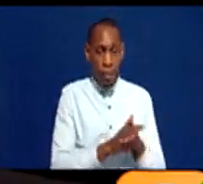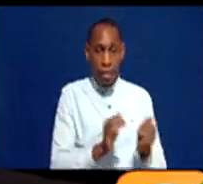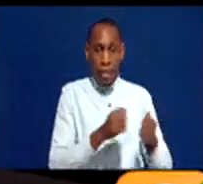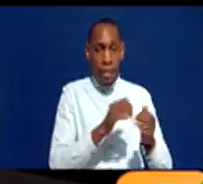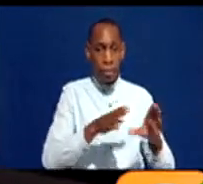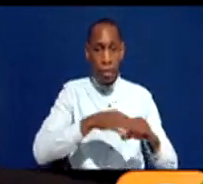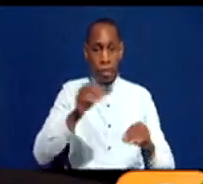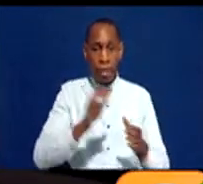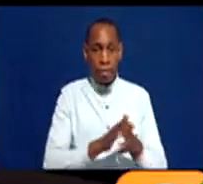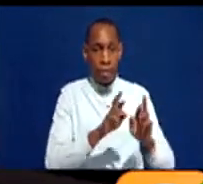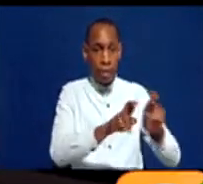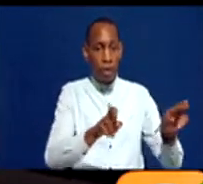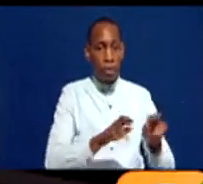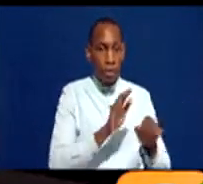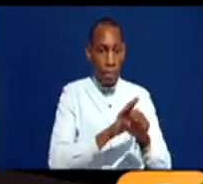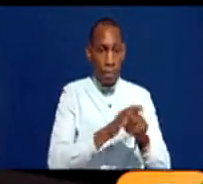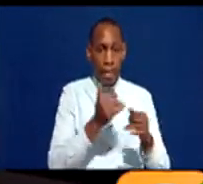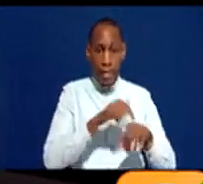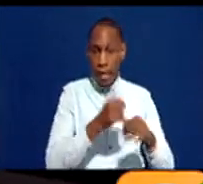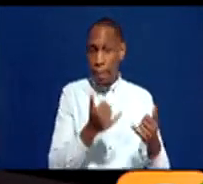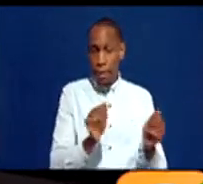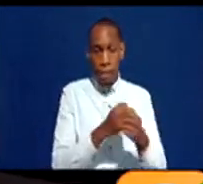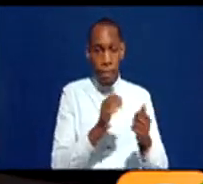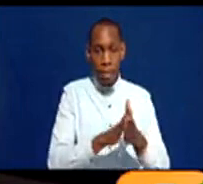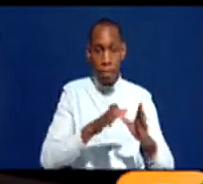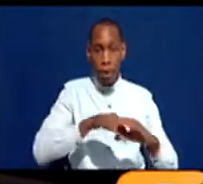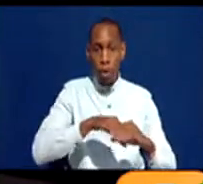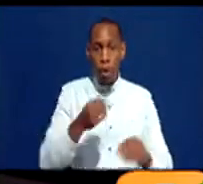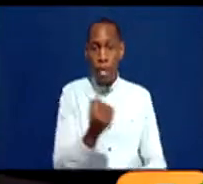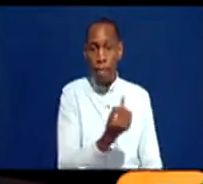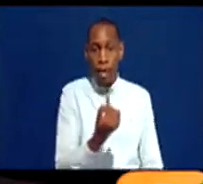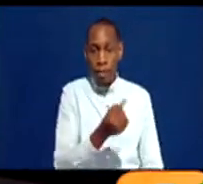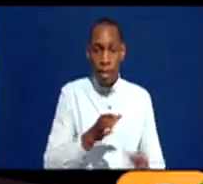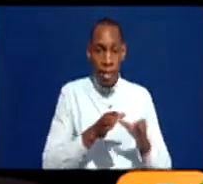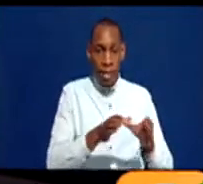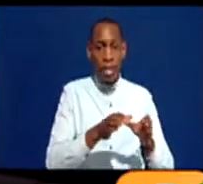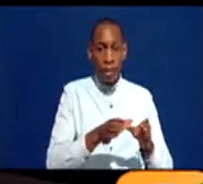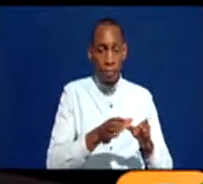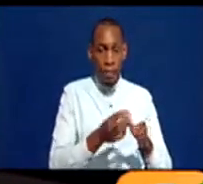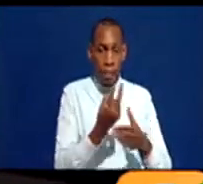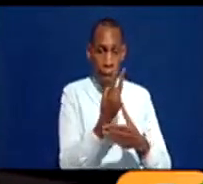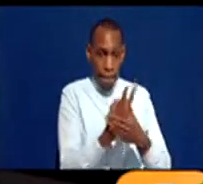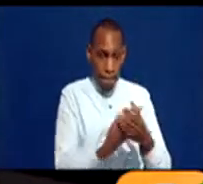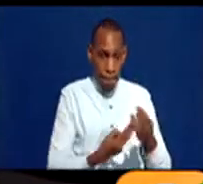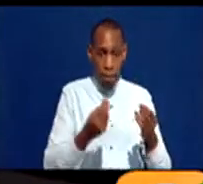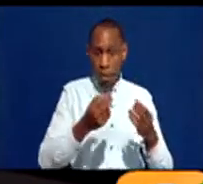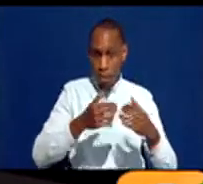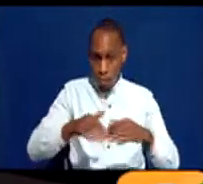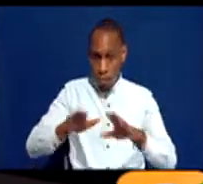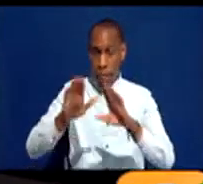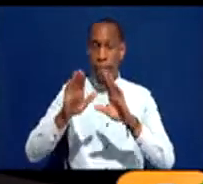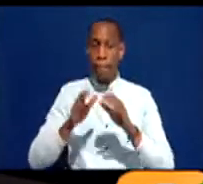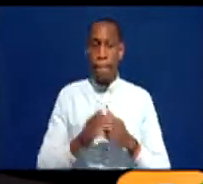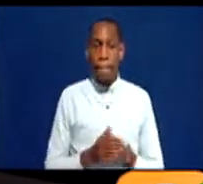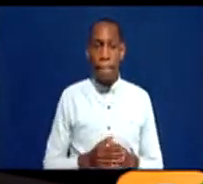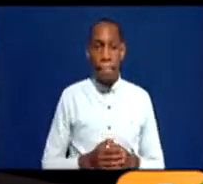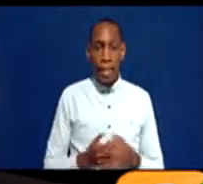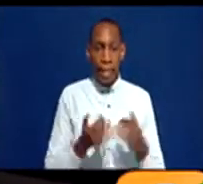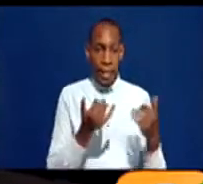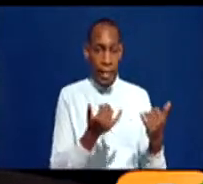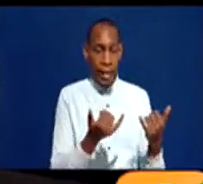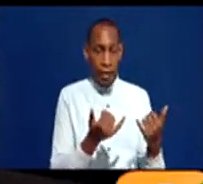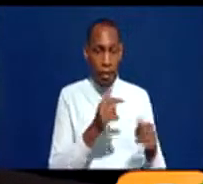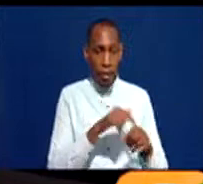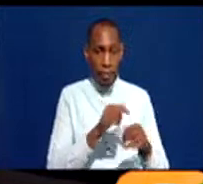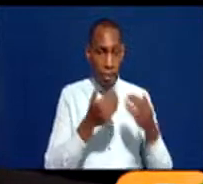katoka juu room mingi siku hizi, uwezi katoka peke yako, inabidi utoke na mwenye umeingia na yeye. Sasa wewe